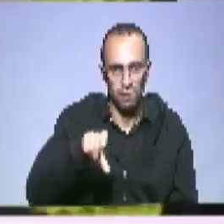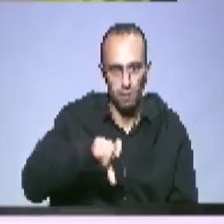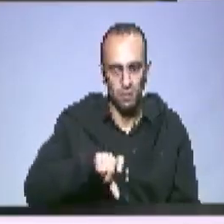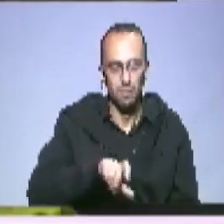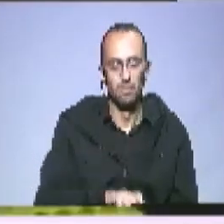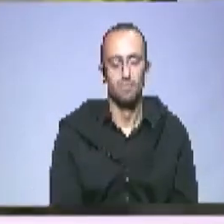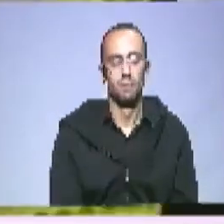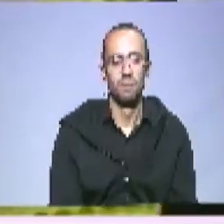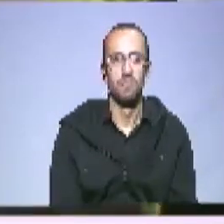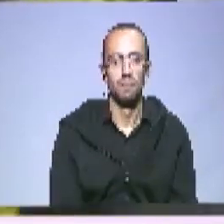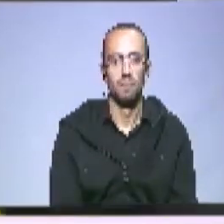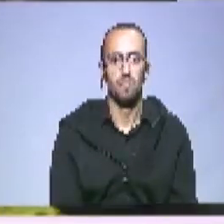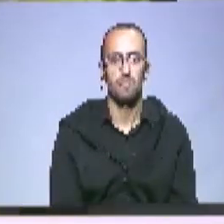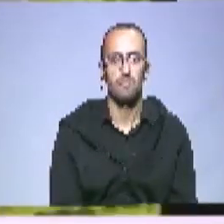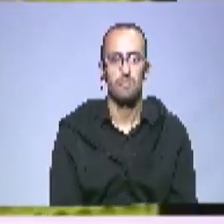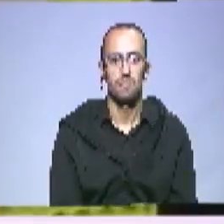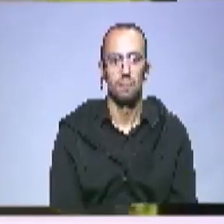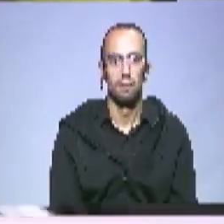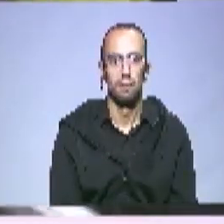في مكان تاني يعني.